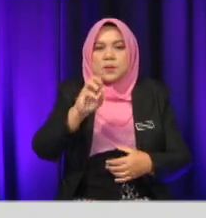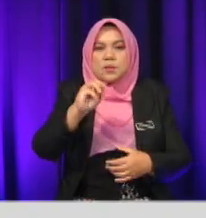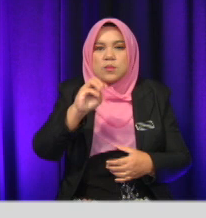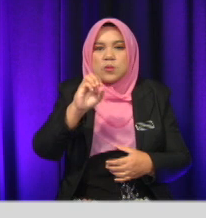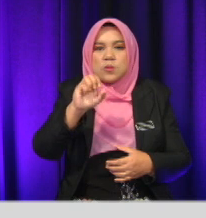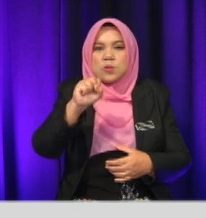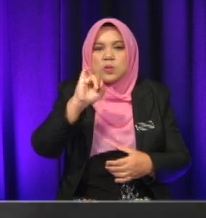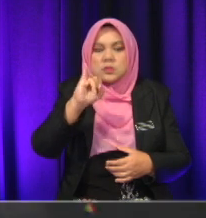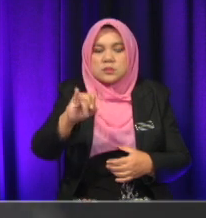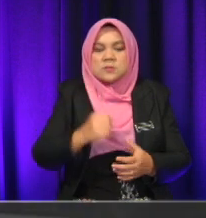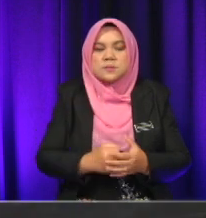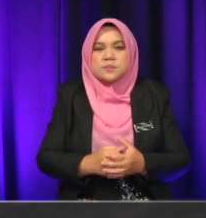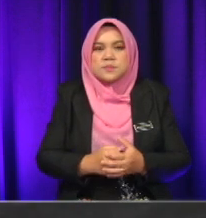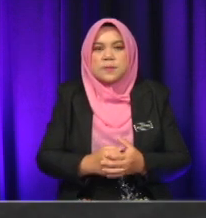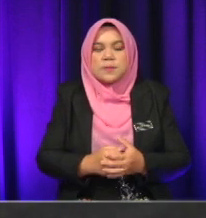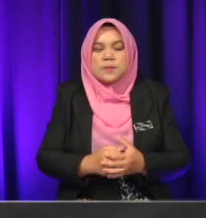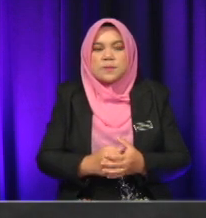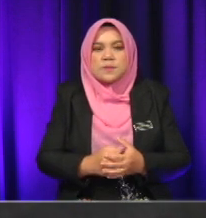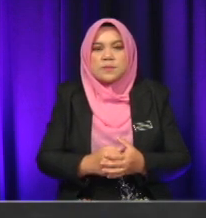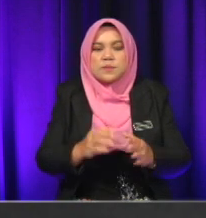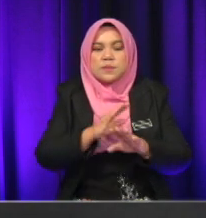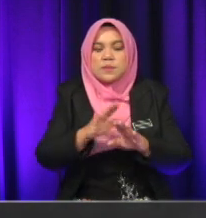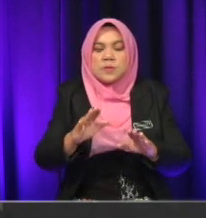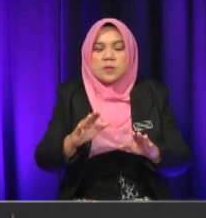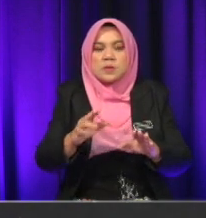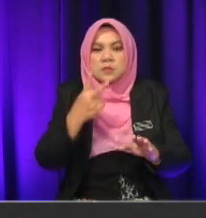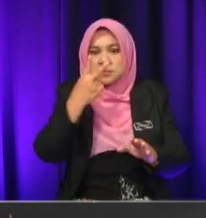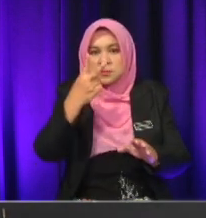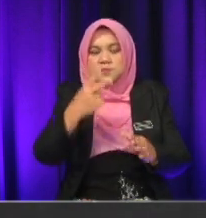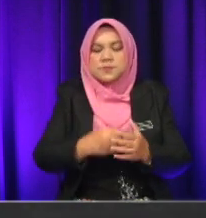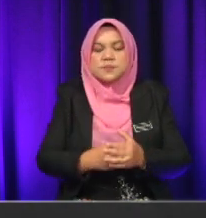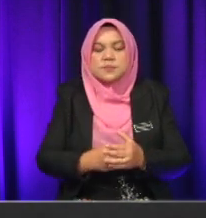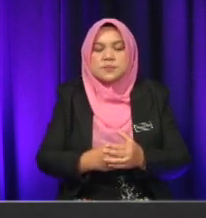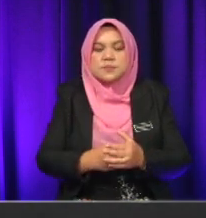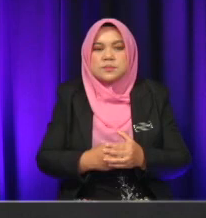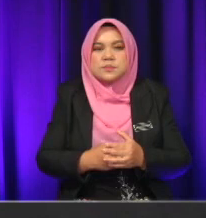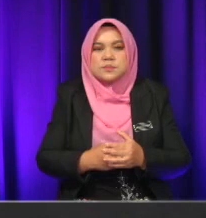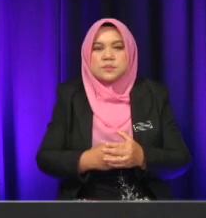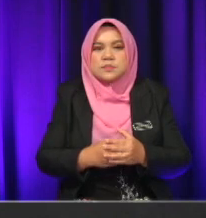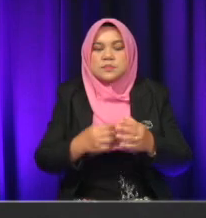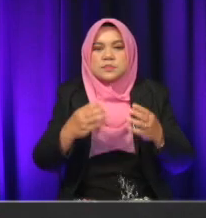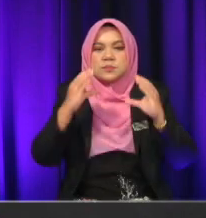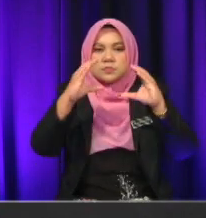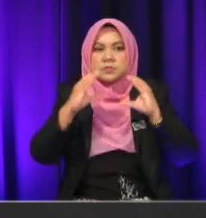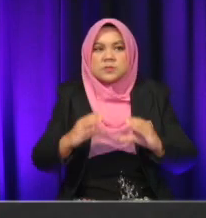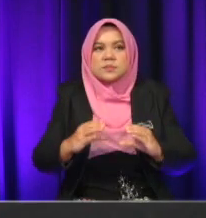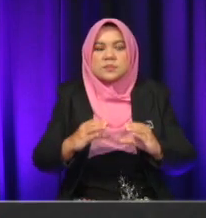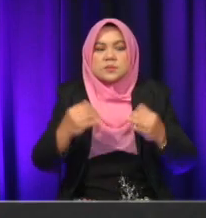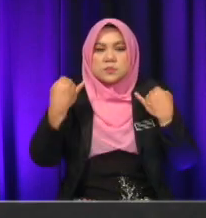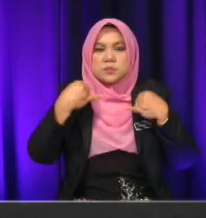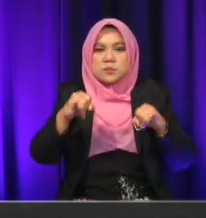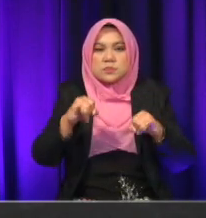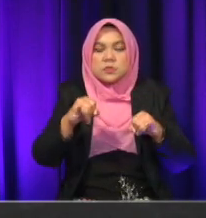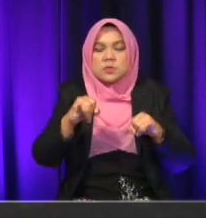Ni cikgu kata kita nampak di rata-rata, sebenarnya tanpa sedar pun ada. Betul. Yang pertama, cikgu sebutkan secara jualan